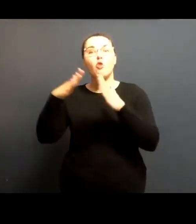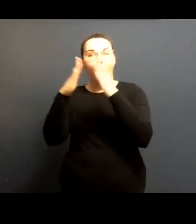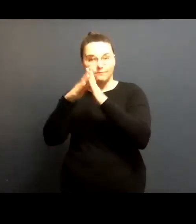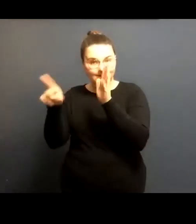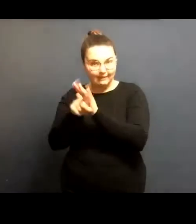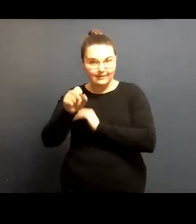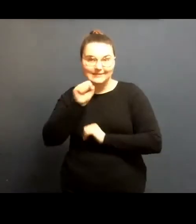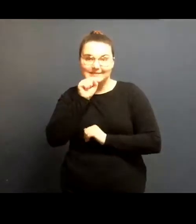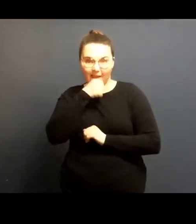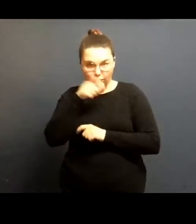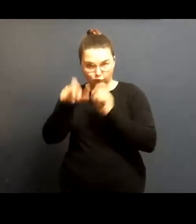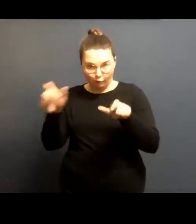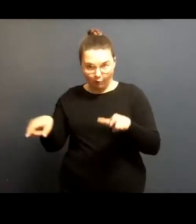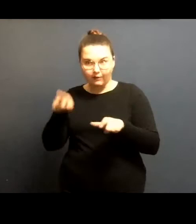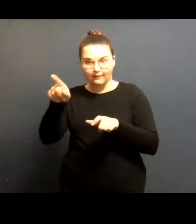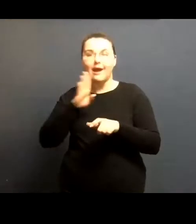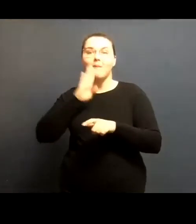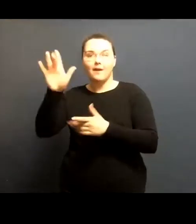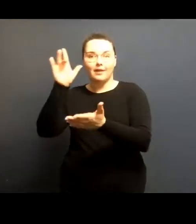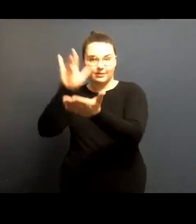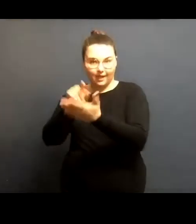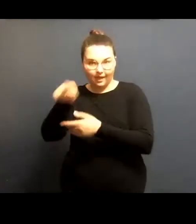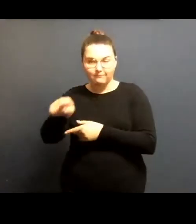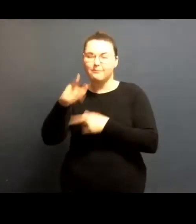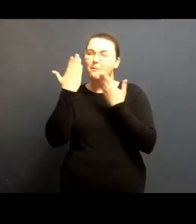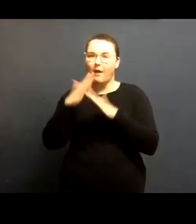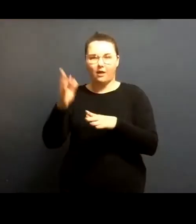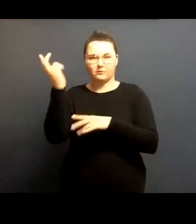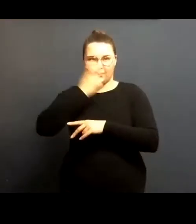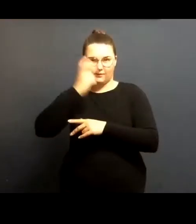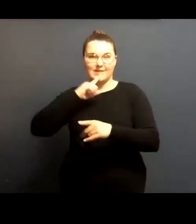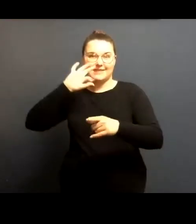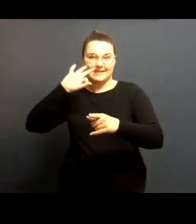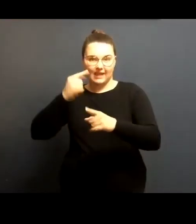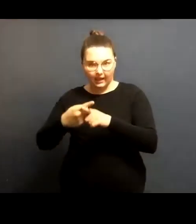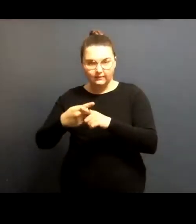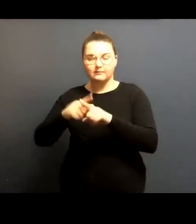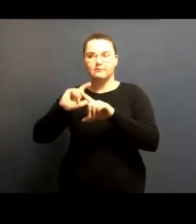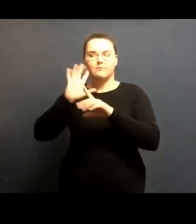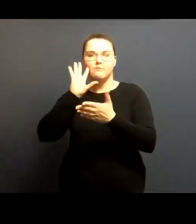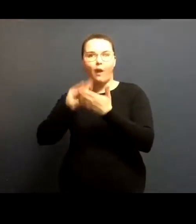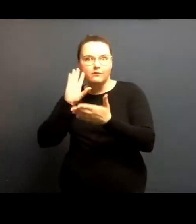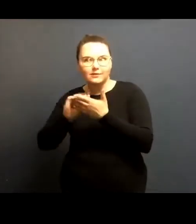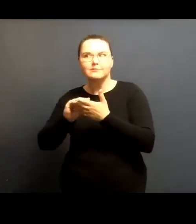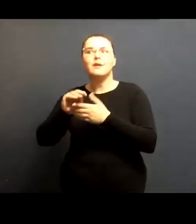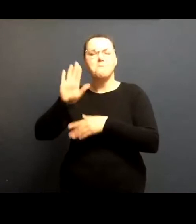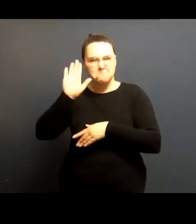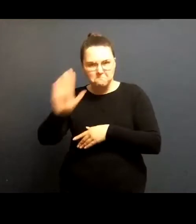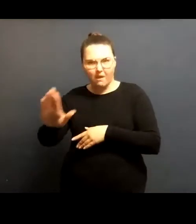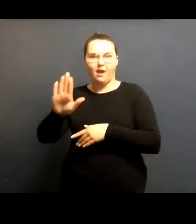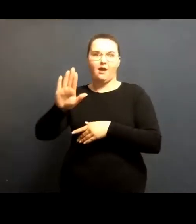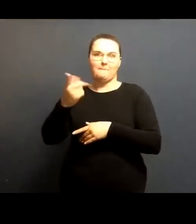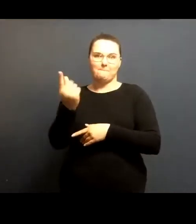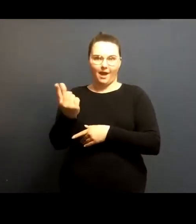którzy również tym seksem są zainteresowani. W 60% deklarują, że mają lub mieli partnera seksualnego,